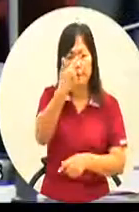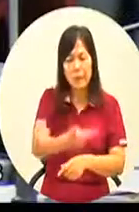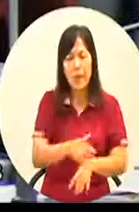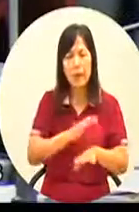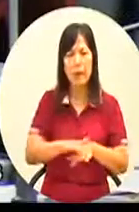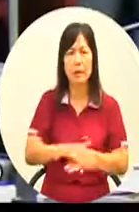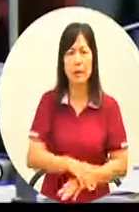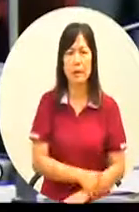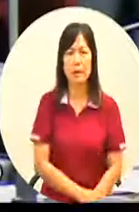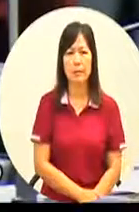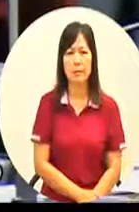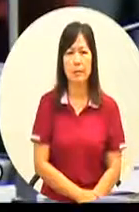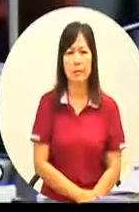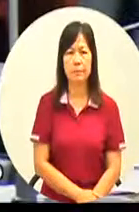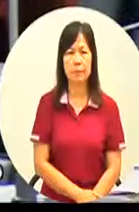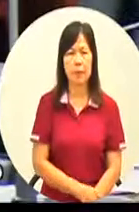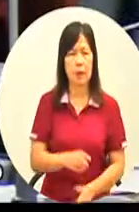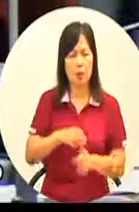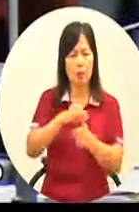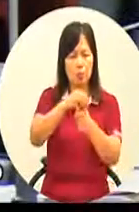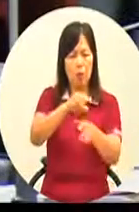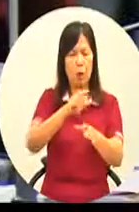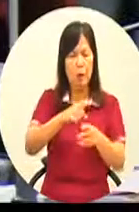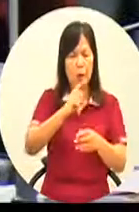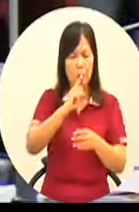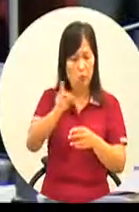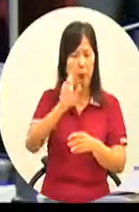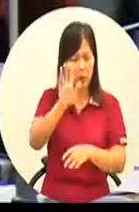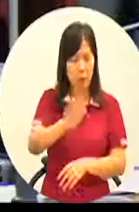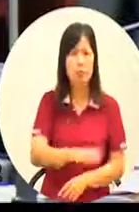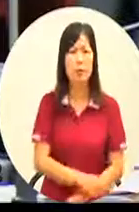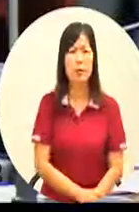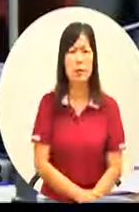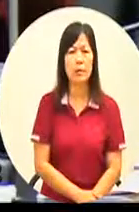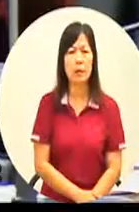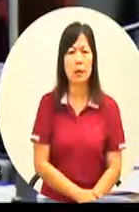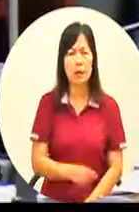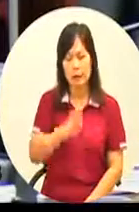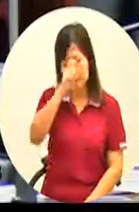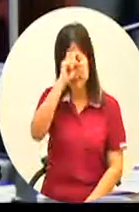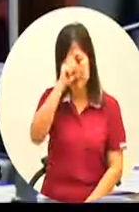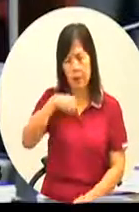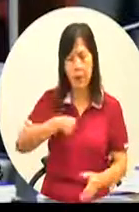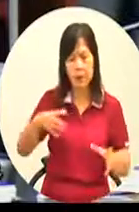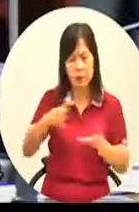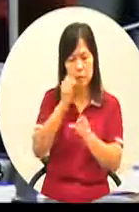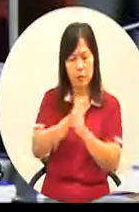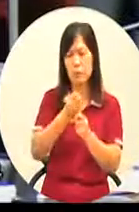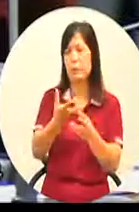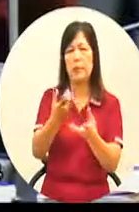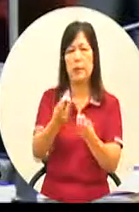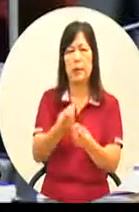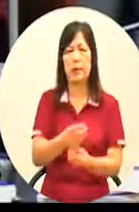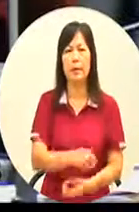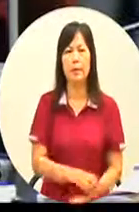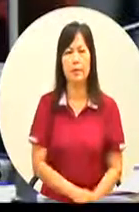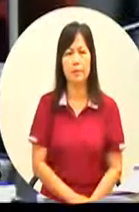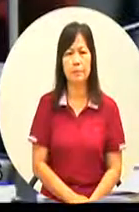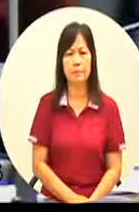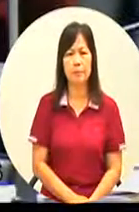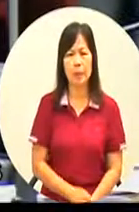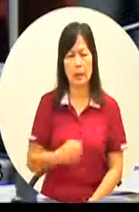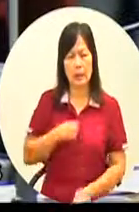经涉案，拢已经移送法办啊。 我们希望同仁没有这方面的行为。 好，相信在处长哈，你